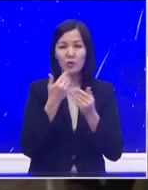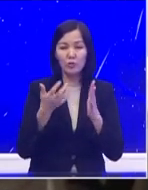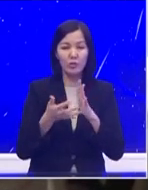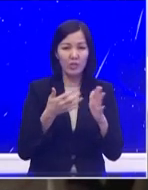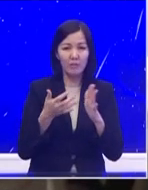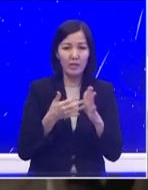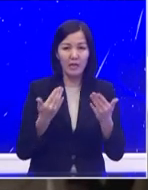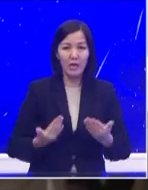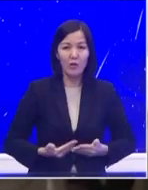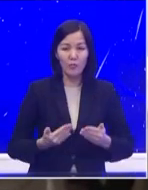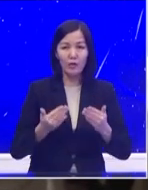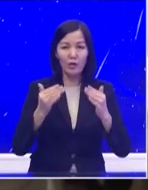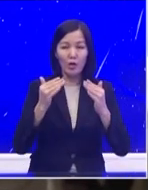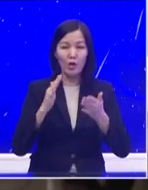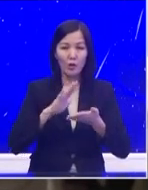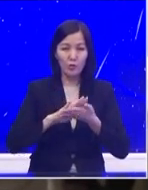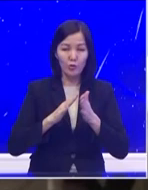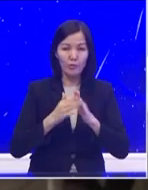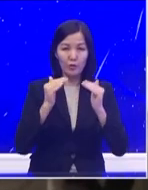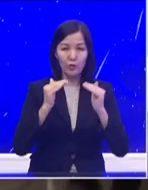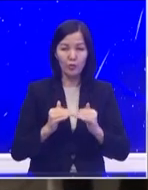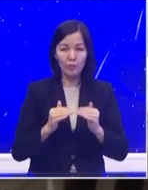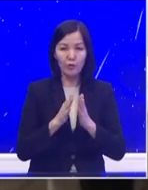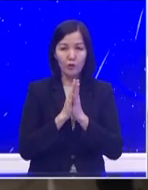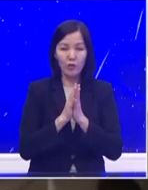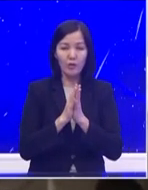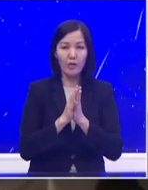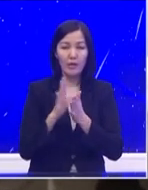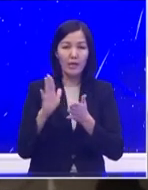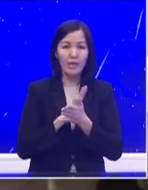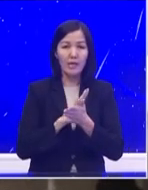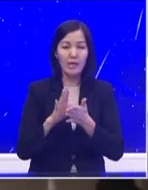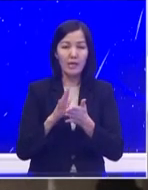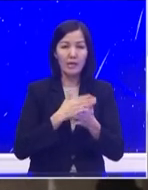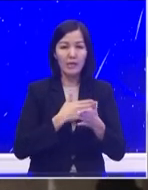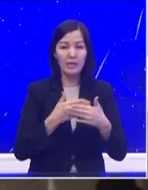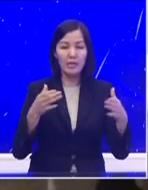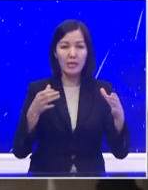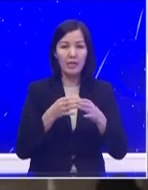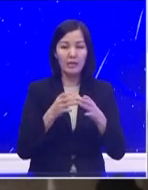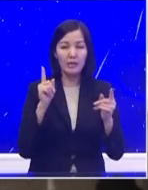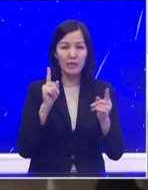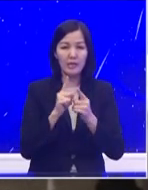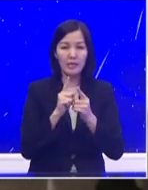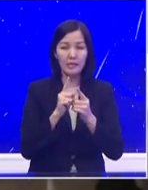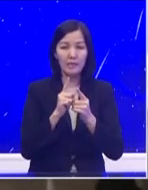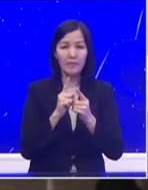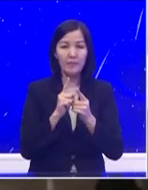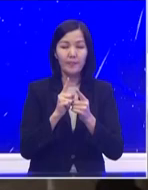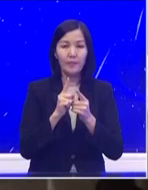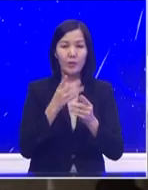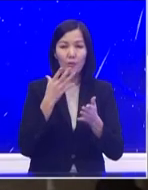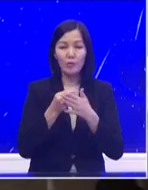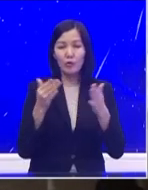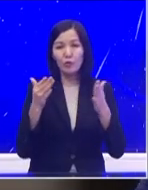әлеуметтік жағдай төмен отбасылар бар. Сол кісілердің сұранысы бойынша еріктілер міне бірнеше ерікті осы жерде бас қосып, келе алмайтын жастар өз